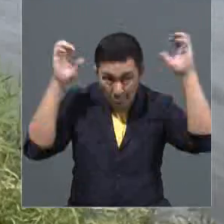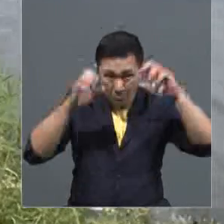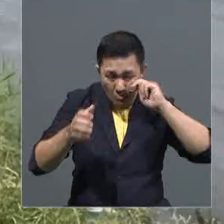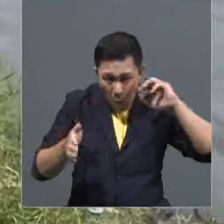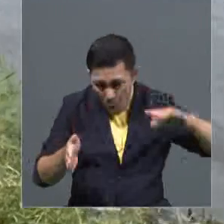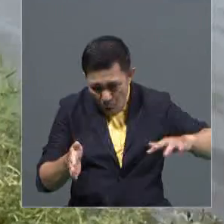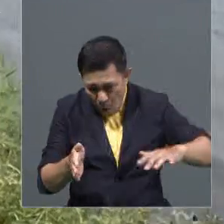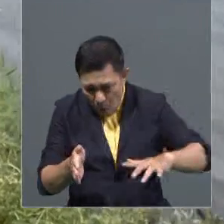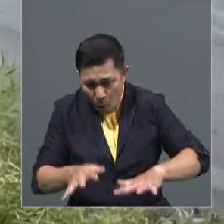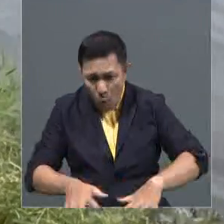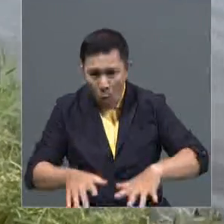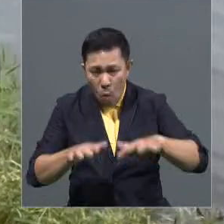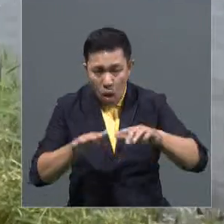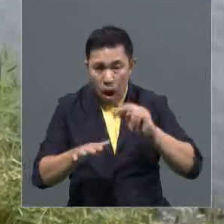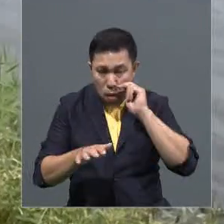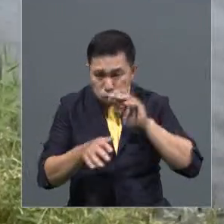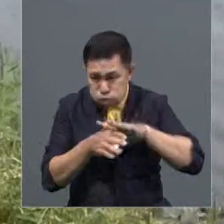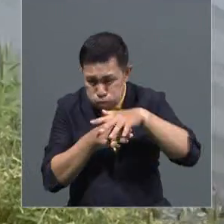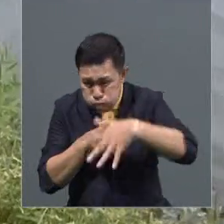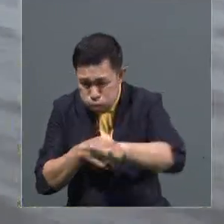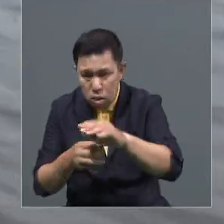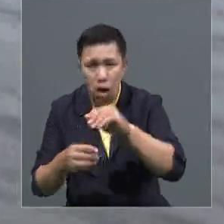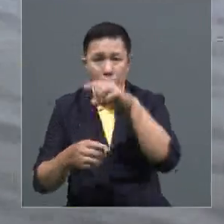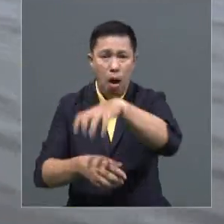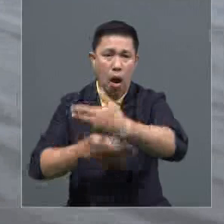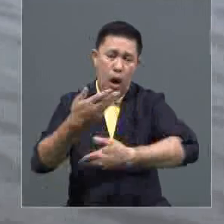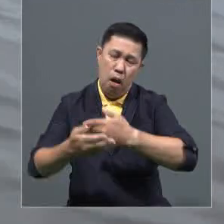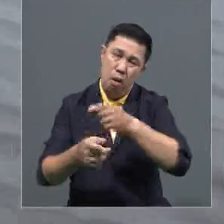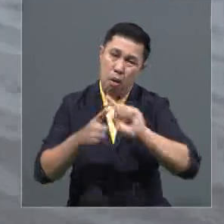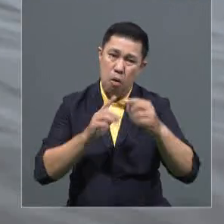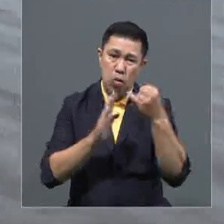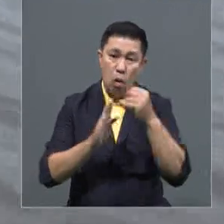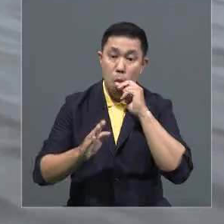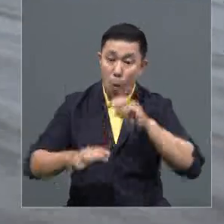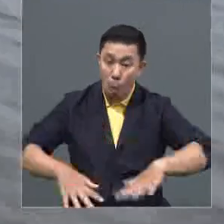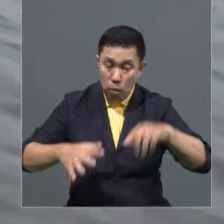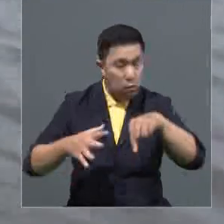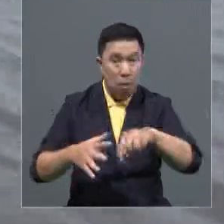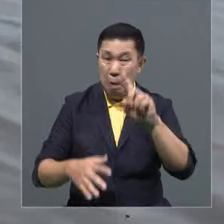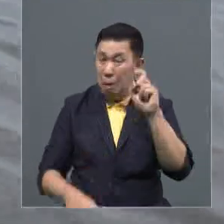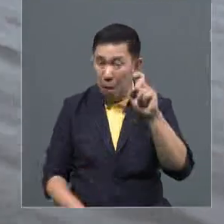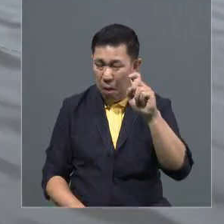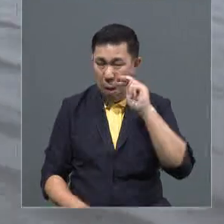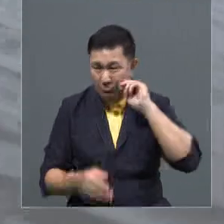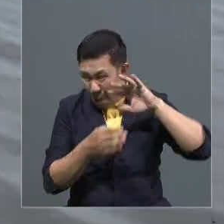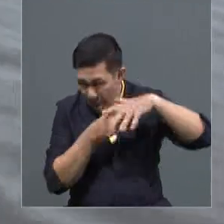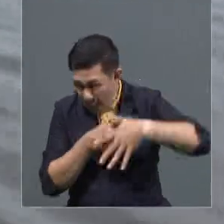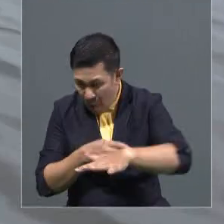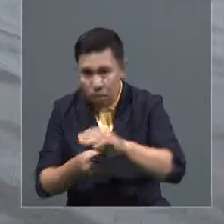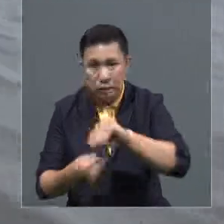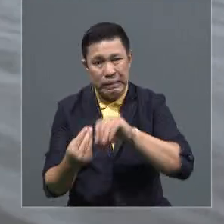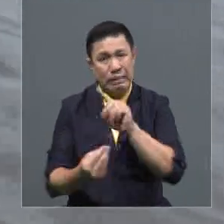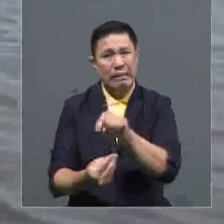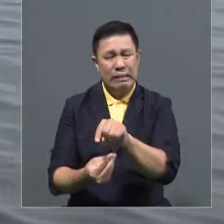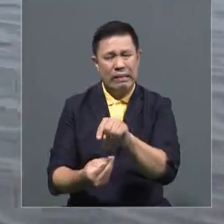ทะลักเข้าไปในเขตเศรษฐกิจที่สำคัญของจังหวัดดังนั้นถ้าหากว่าตรงนี้เอาไม่อยู่เนี่ยคือน้ำเข้าไปพื้นที่เศรษฐกิจเลยนะฮะทาง